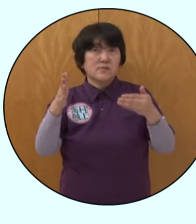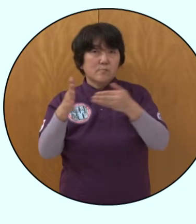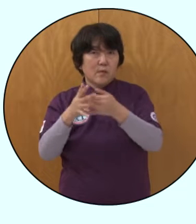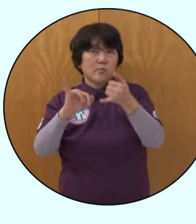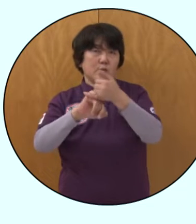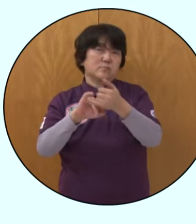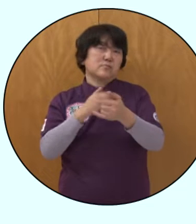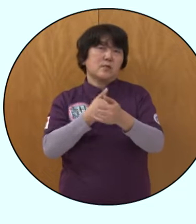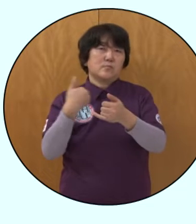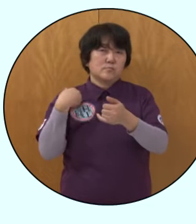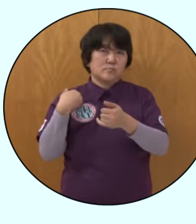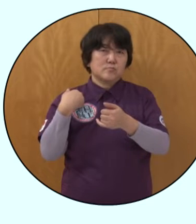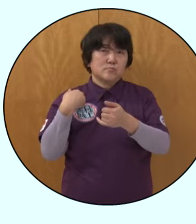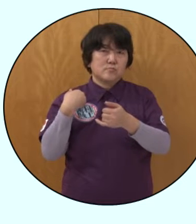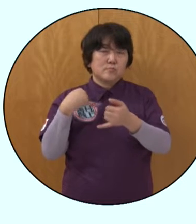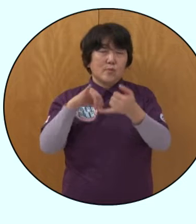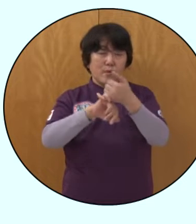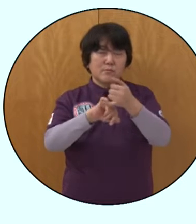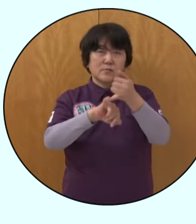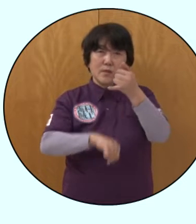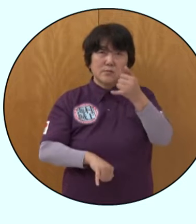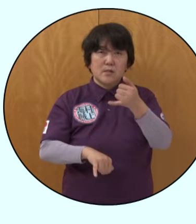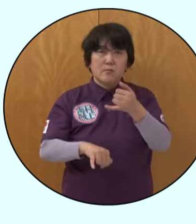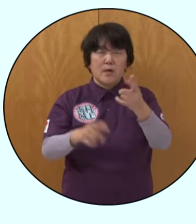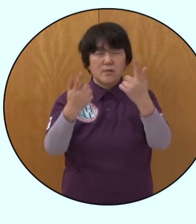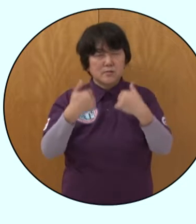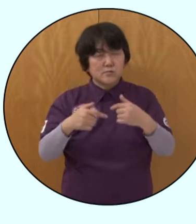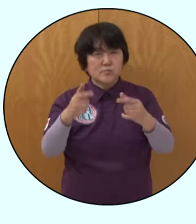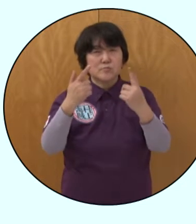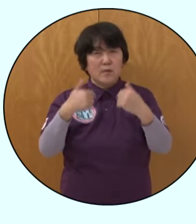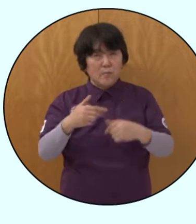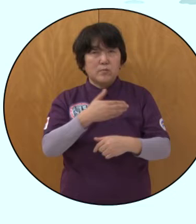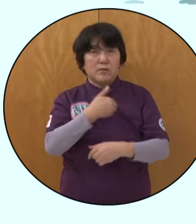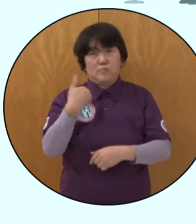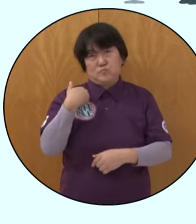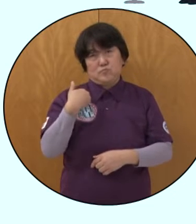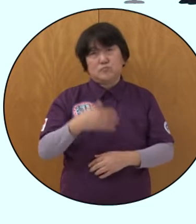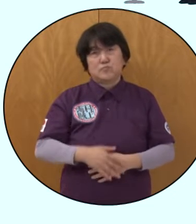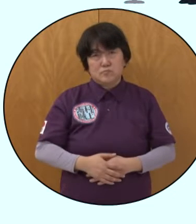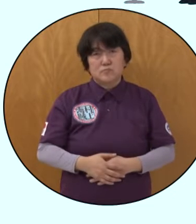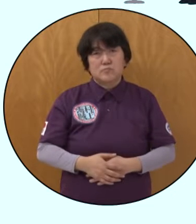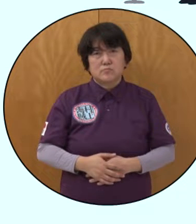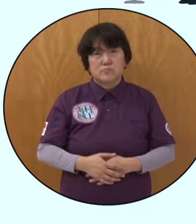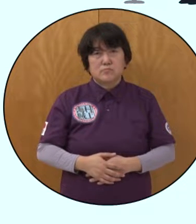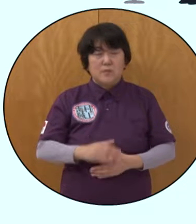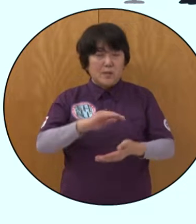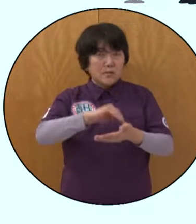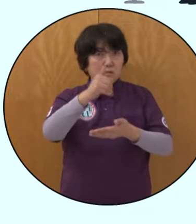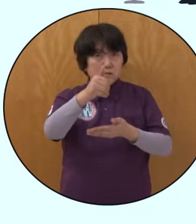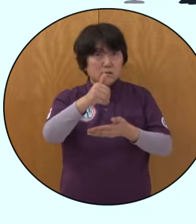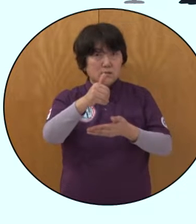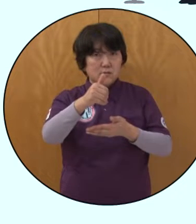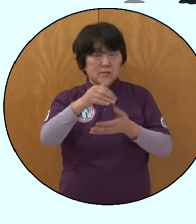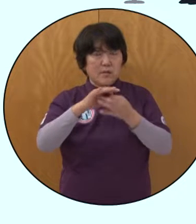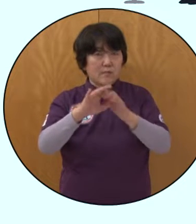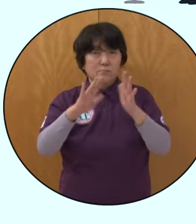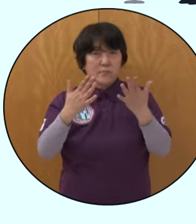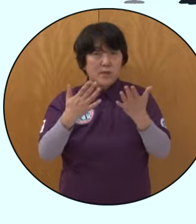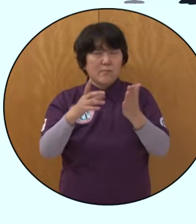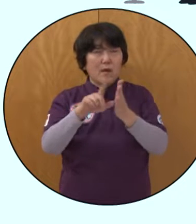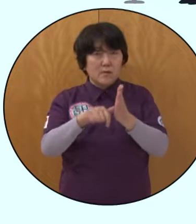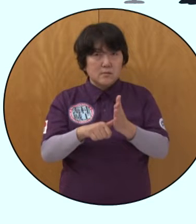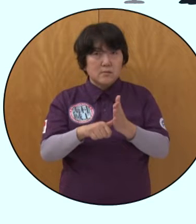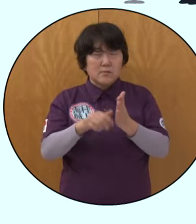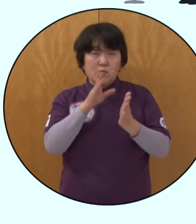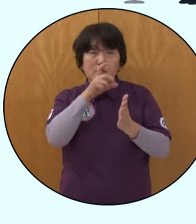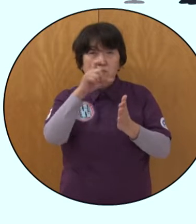予約申し込みやキャンセルは24時間いつでもできます。医師連絡表がない未受診の方でも、当日空